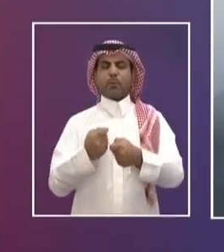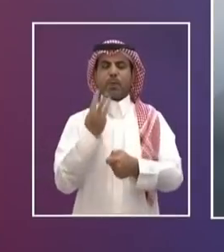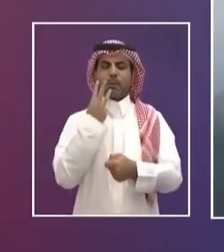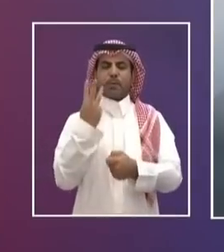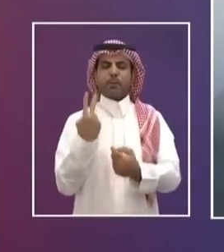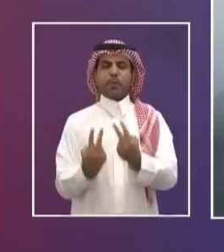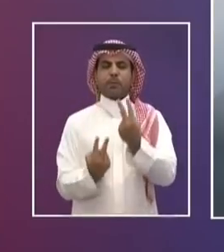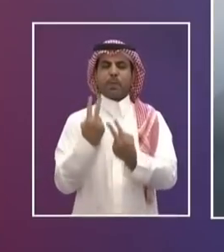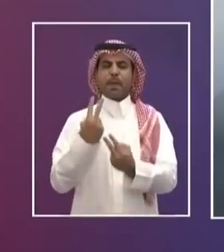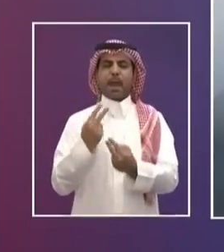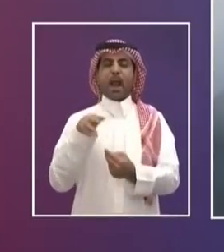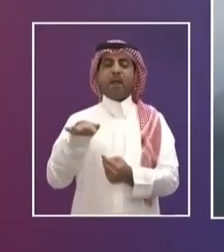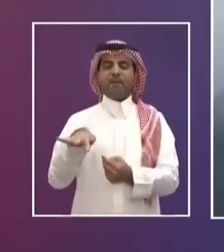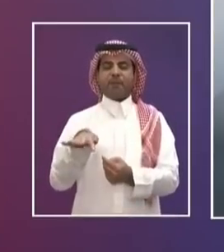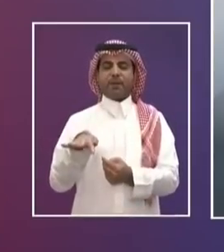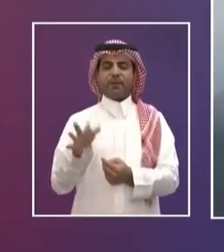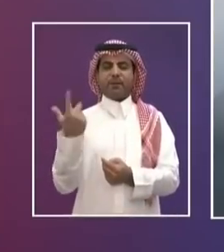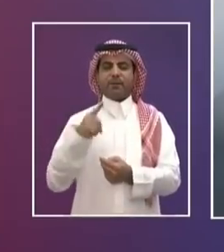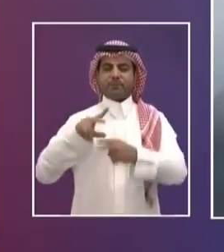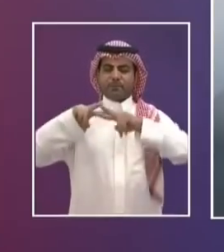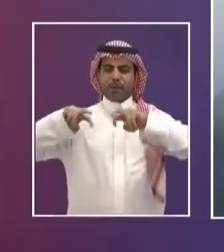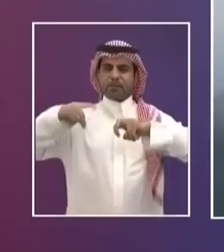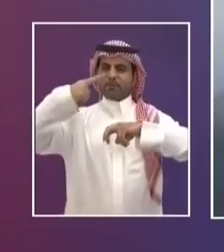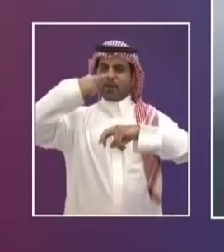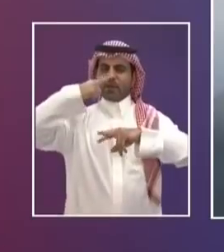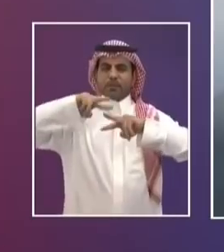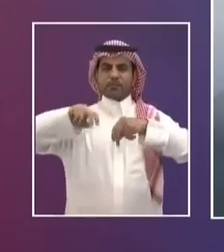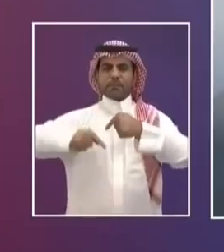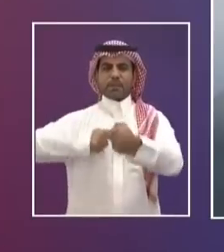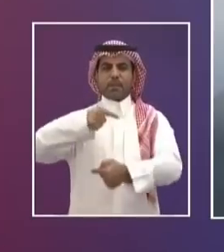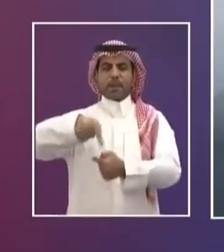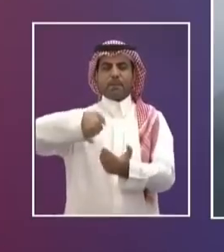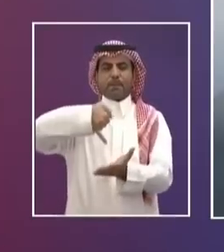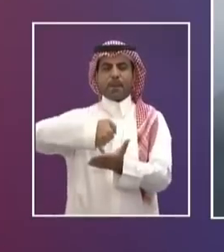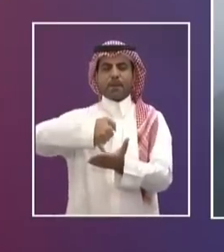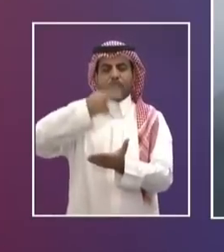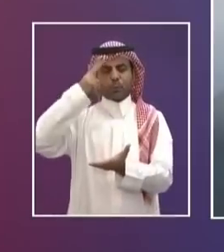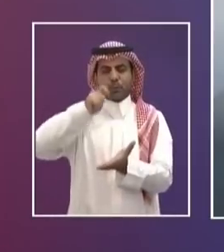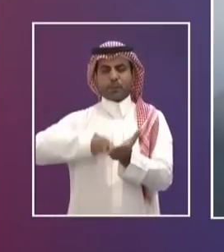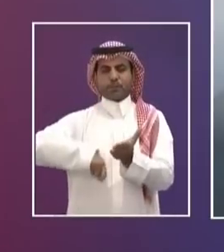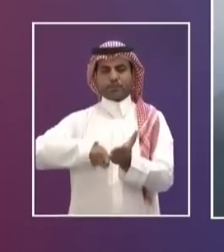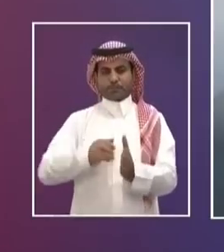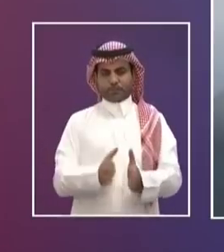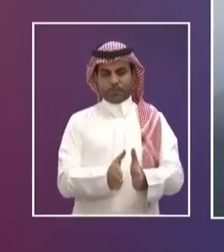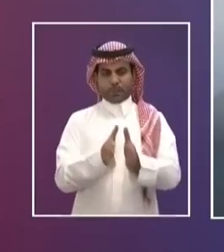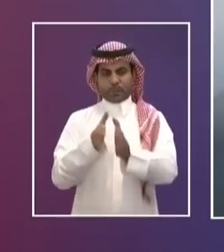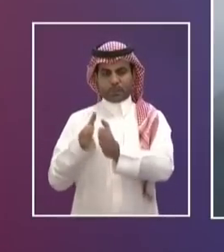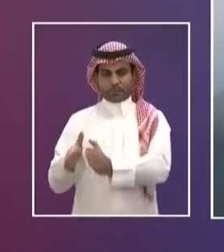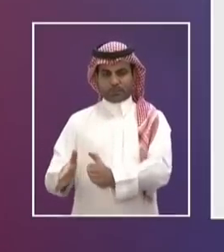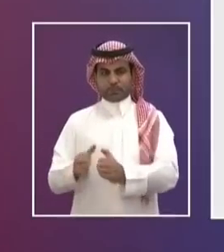1,377,000 فحص مخبري يتم إجراءه في المختبرات المعتمدة في المملكة العربية السعودية.